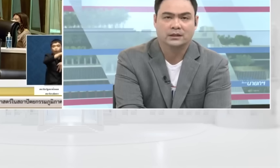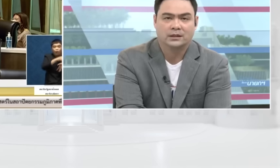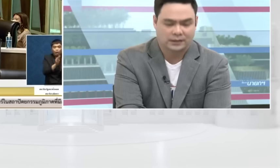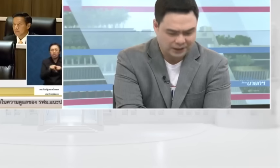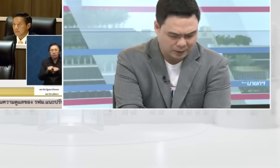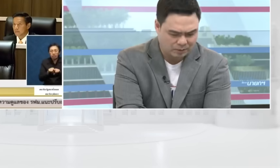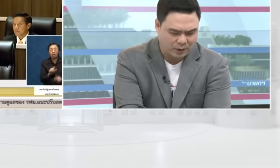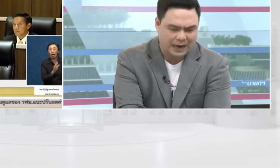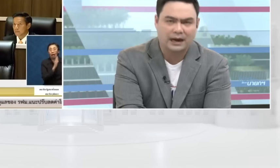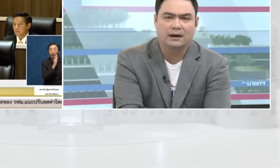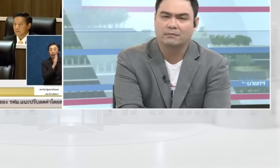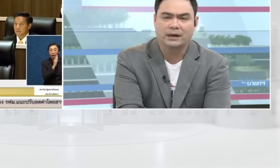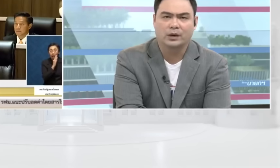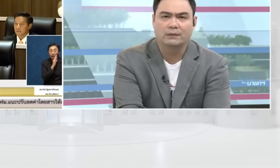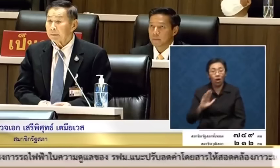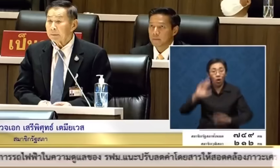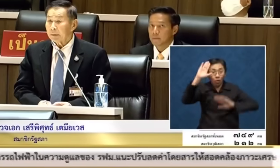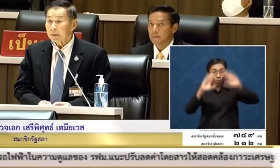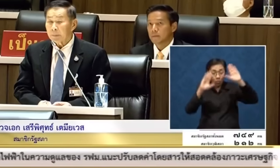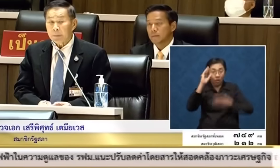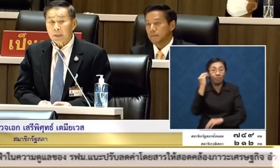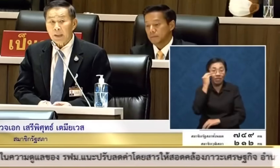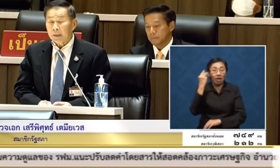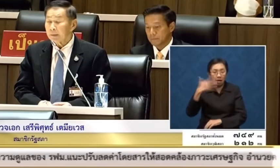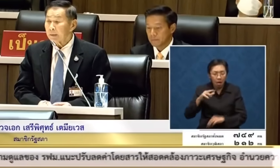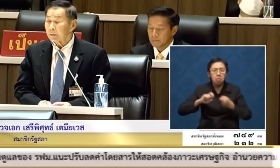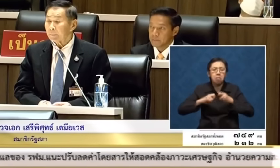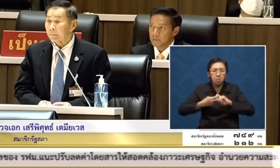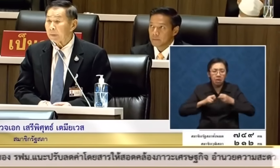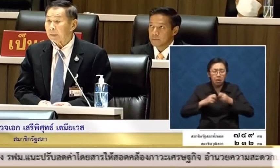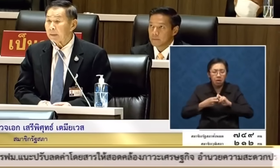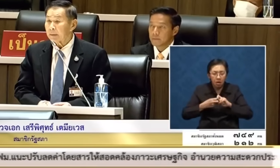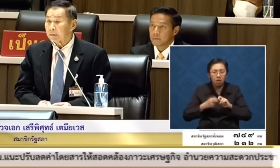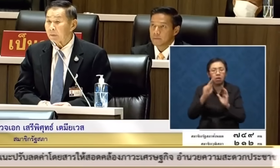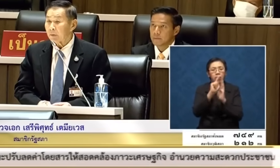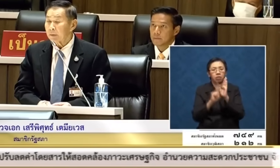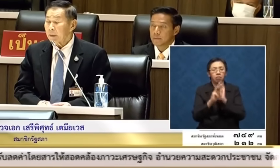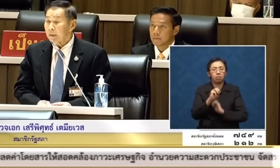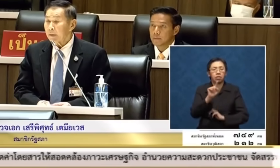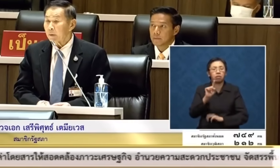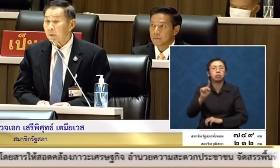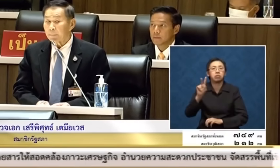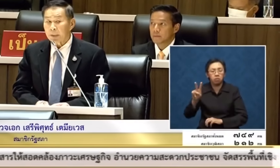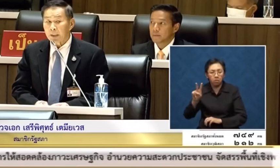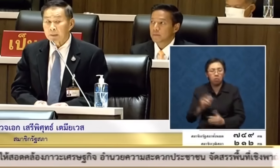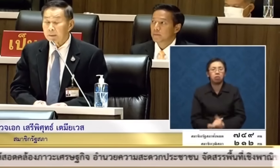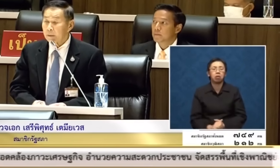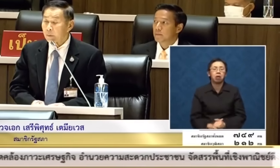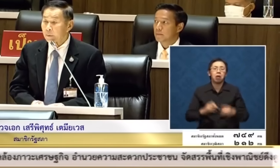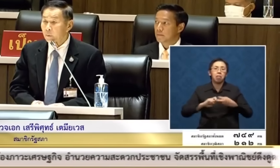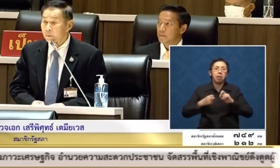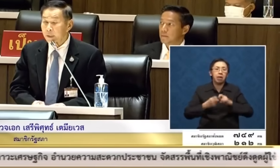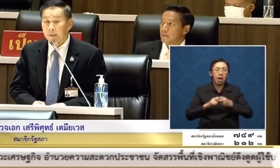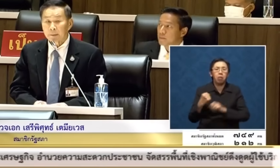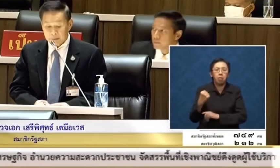112ท่านเสรีพิสุทธิ์บอกว่ามันไม่ได้อยู่ใน MOU อ่ะเรื่องนี้แล้วจะมา มากังวลอะไรกันไปก่อนหน้านะฮะ